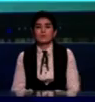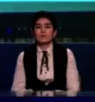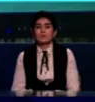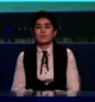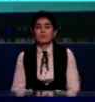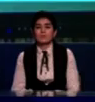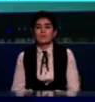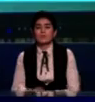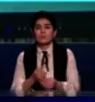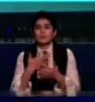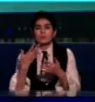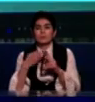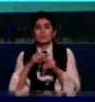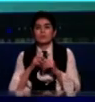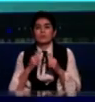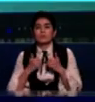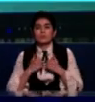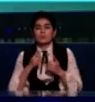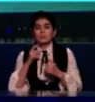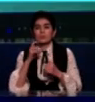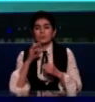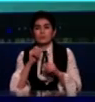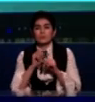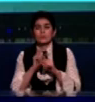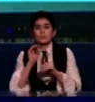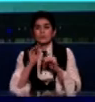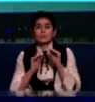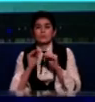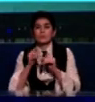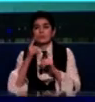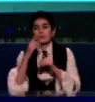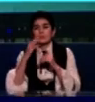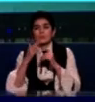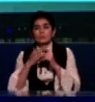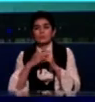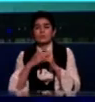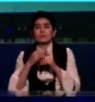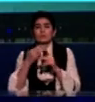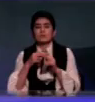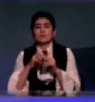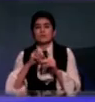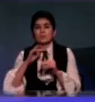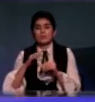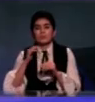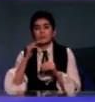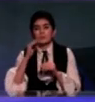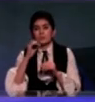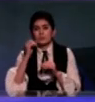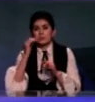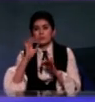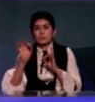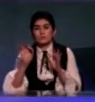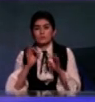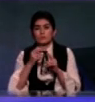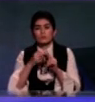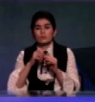при ярком свете у нас стараются хлоропласты перемещаться ближе к стенке, а пасмурные дни